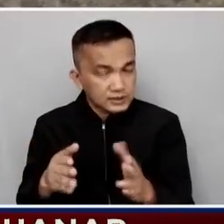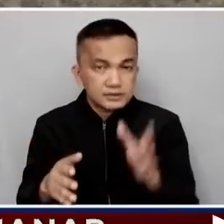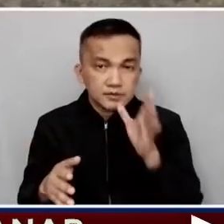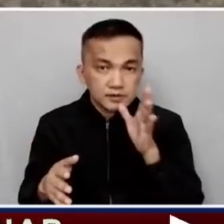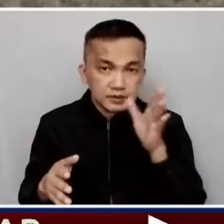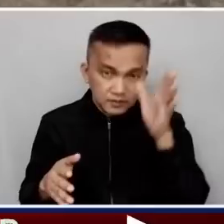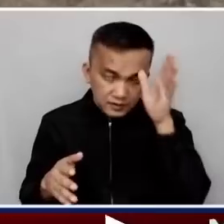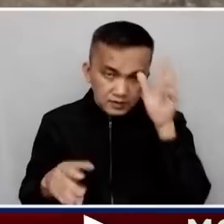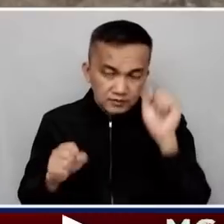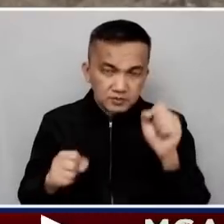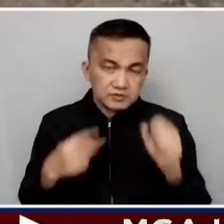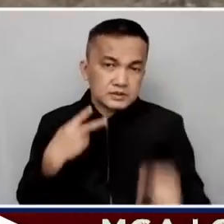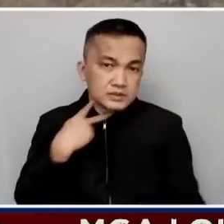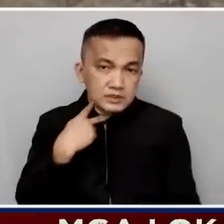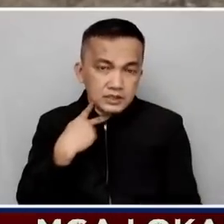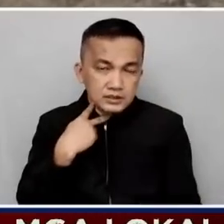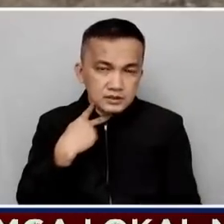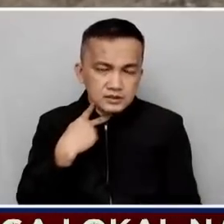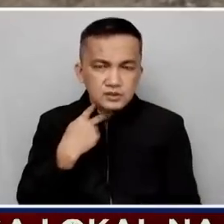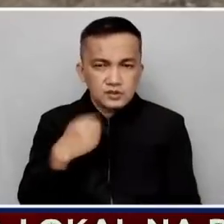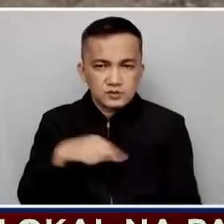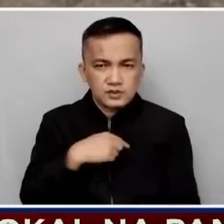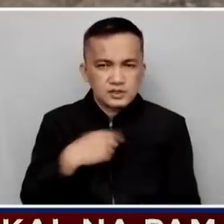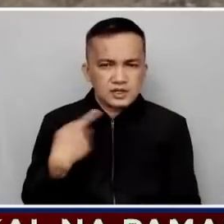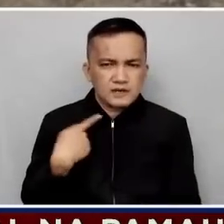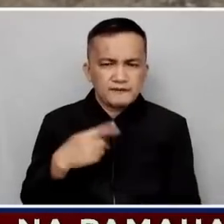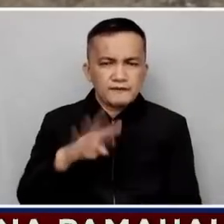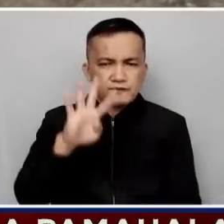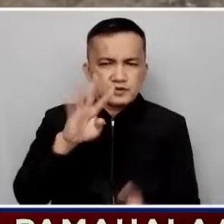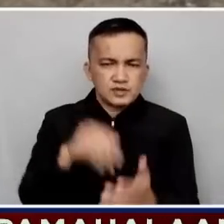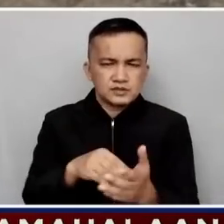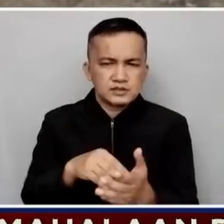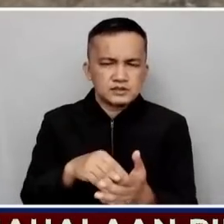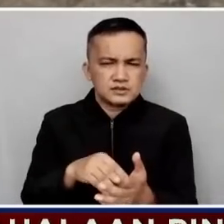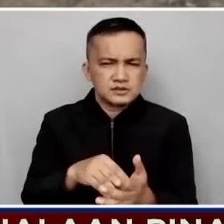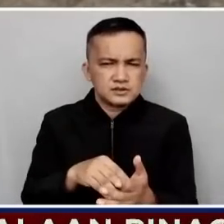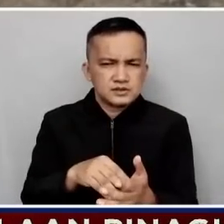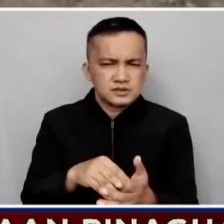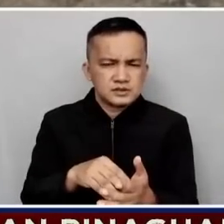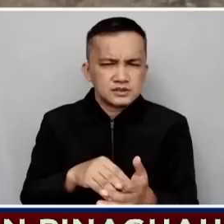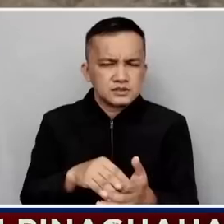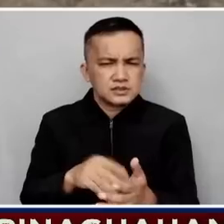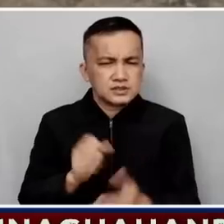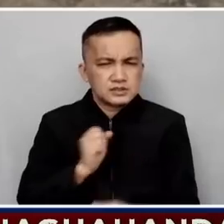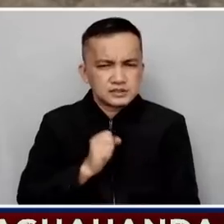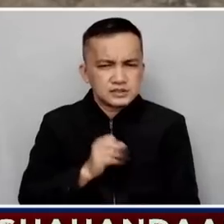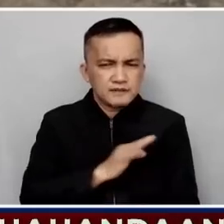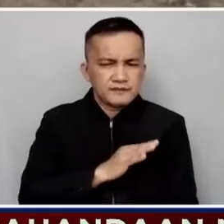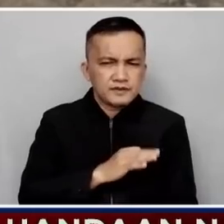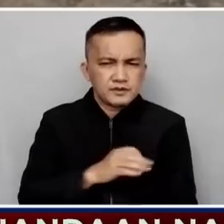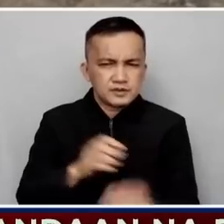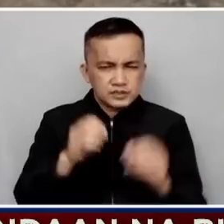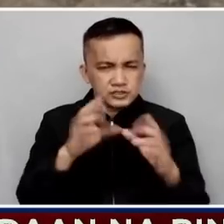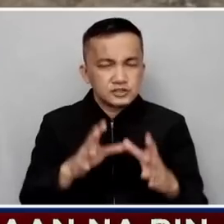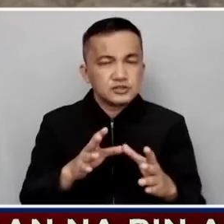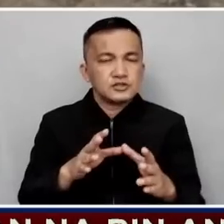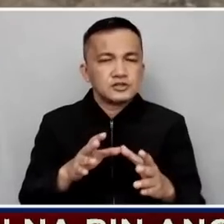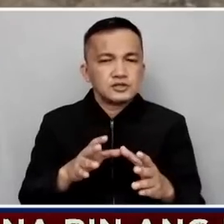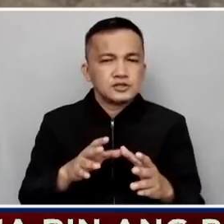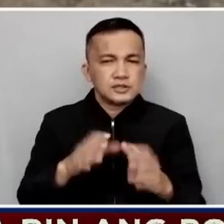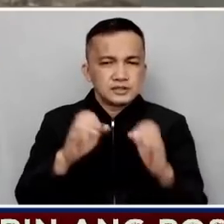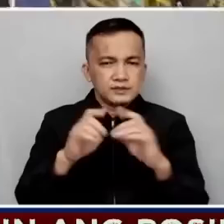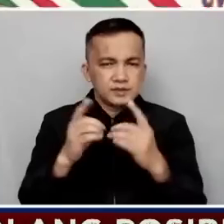na maaaring may stranded, ay meron din kaming 4,000 mga teacher o kawani ng kagawaran ng edukasyon na